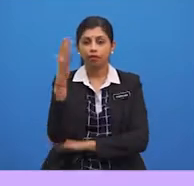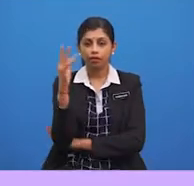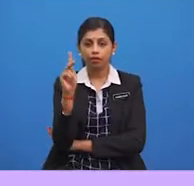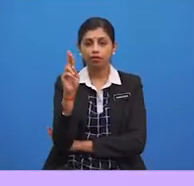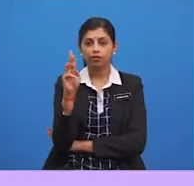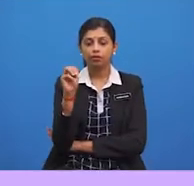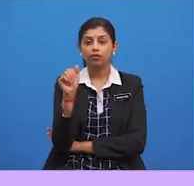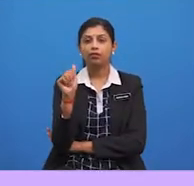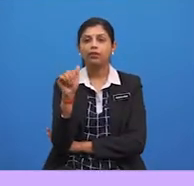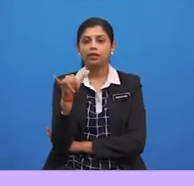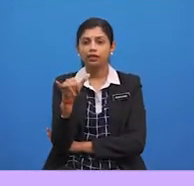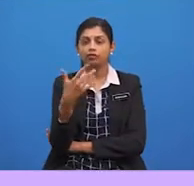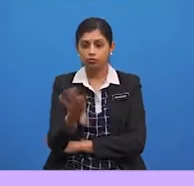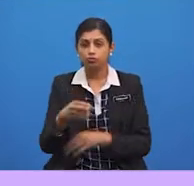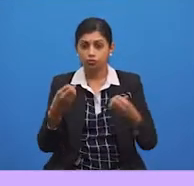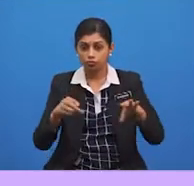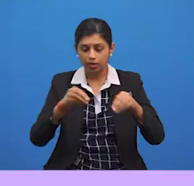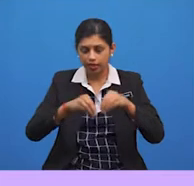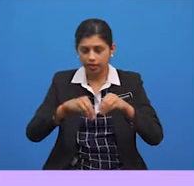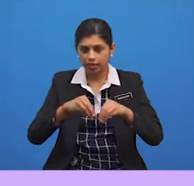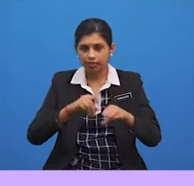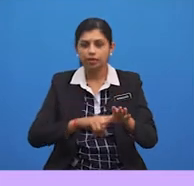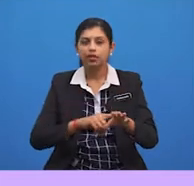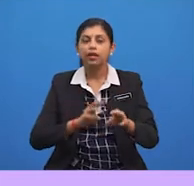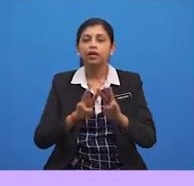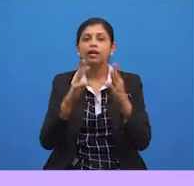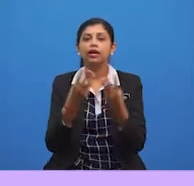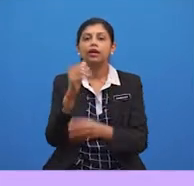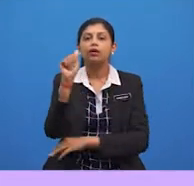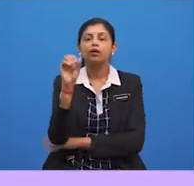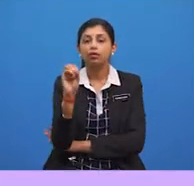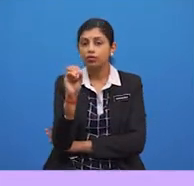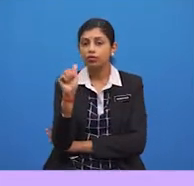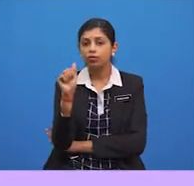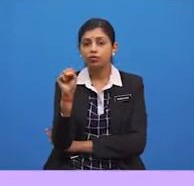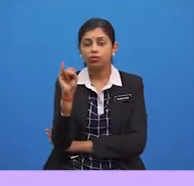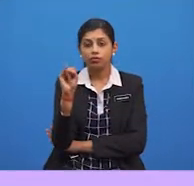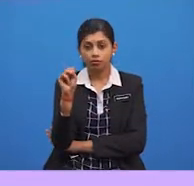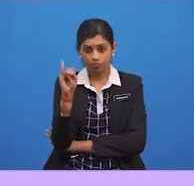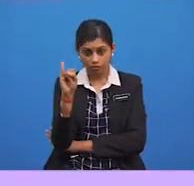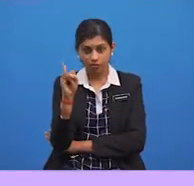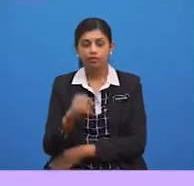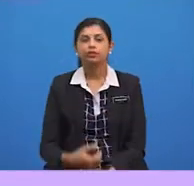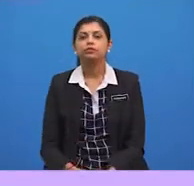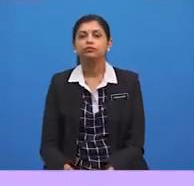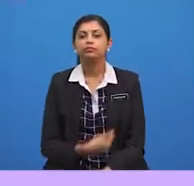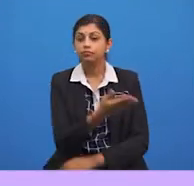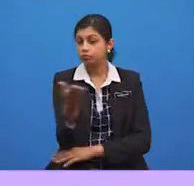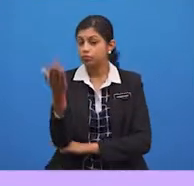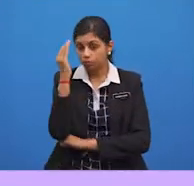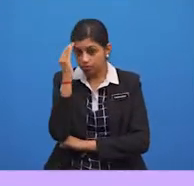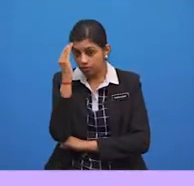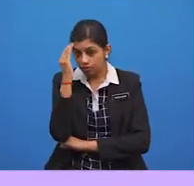kurma yang ditanam di kawasan OSIS secara ladang. Untuk pengetahuan